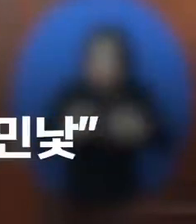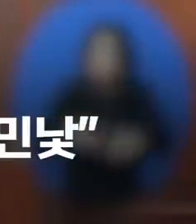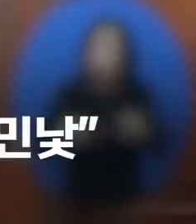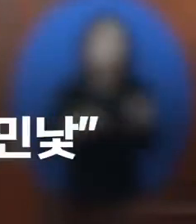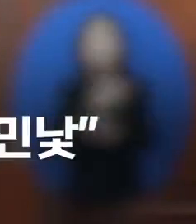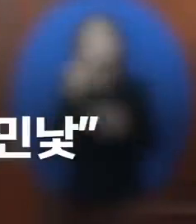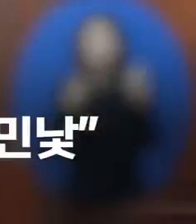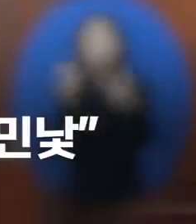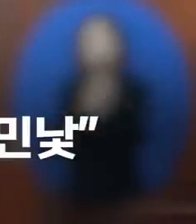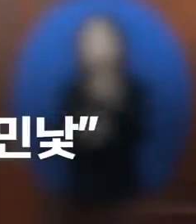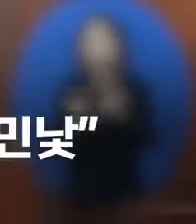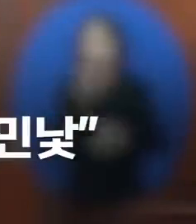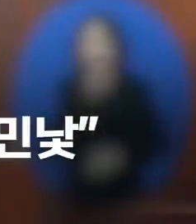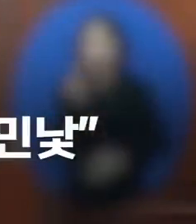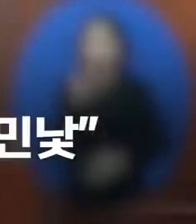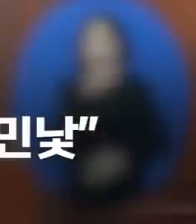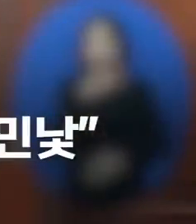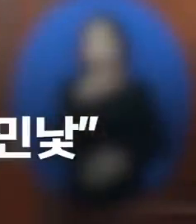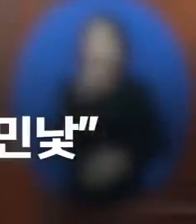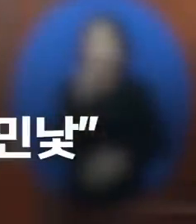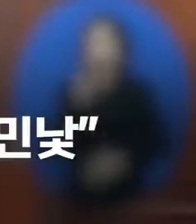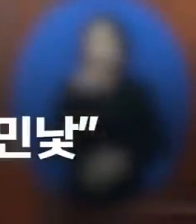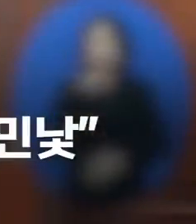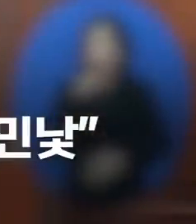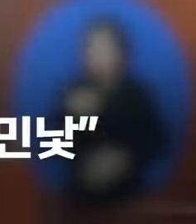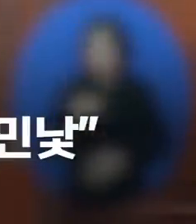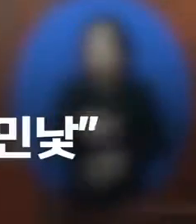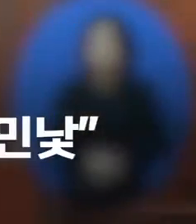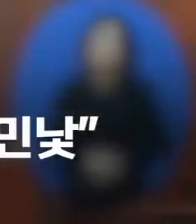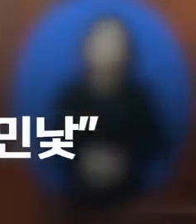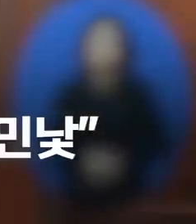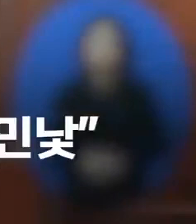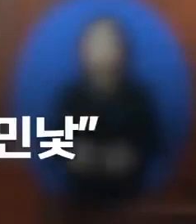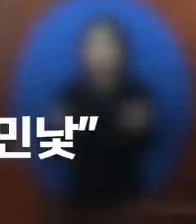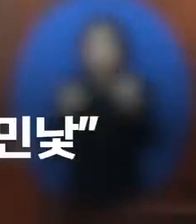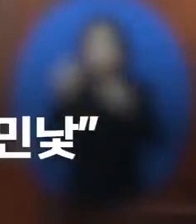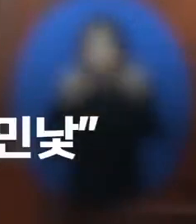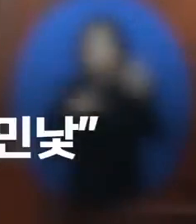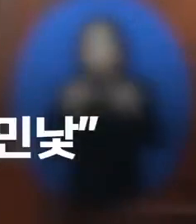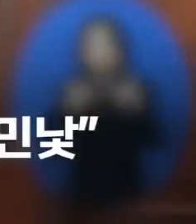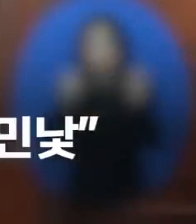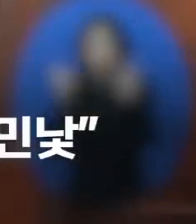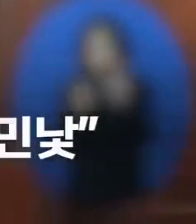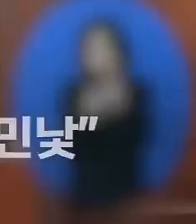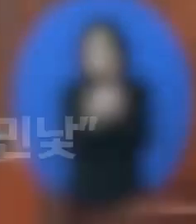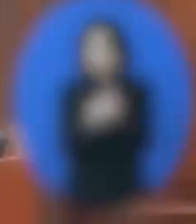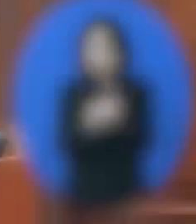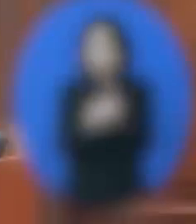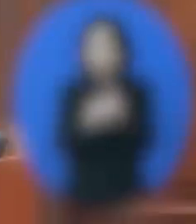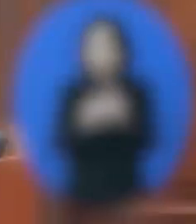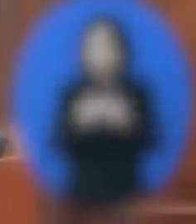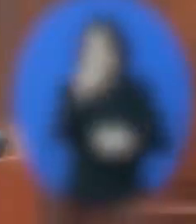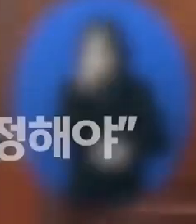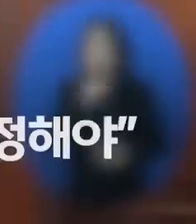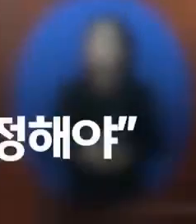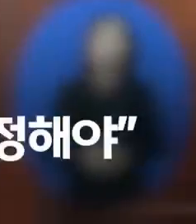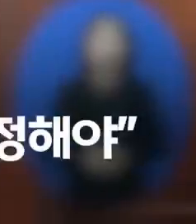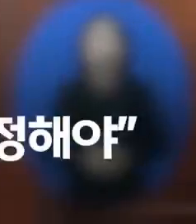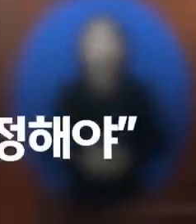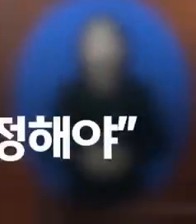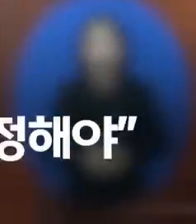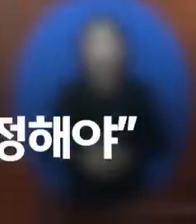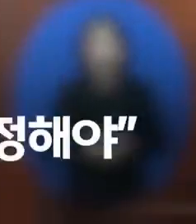사과와 반성 없는 자질이 의심스러운 정치인의 민낯이 드러났다며 비판했습니다 정의당 경남도당도